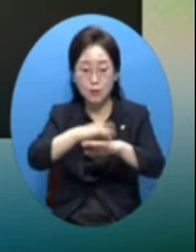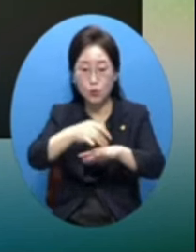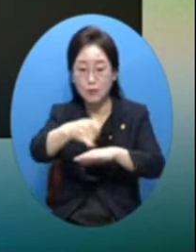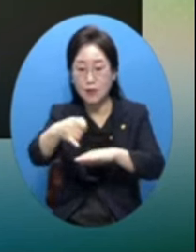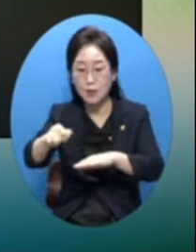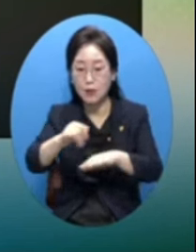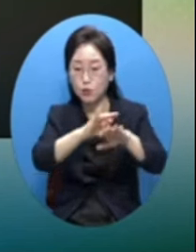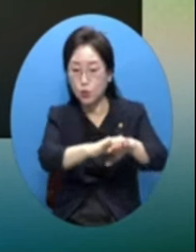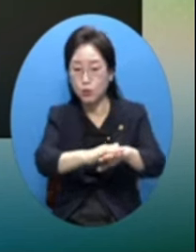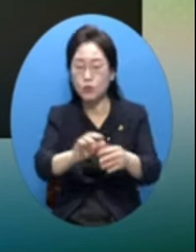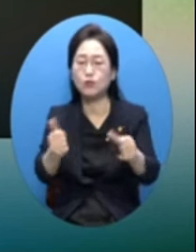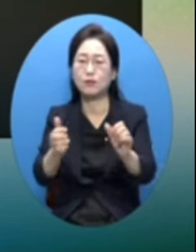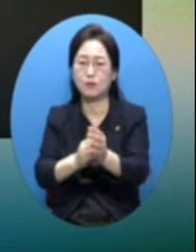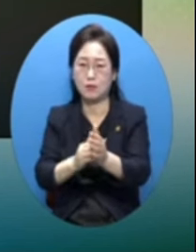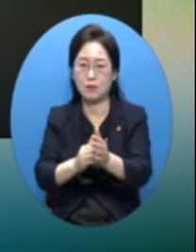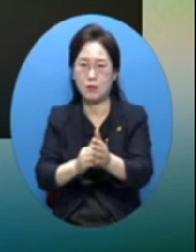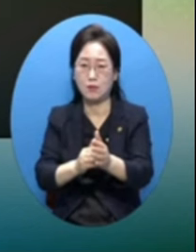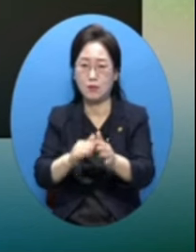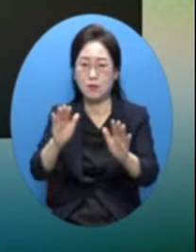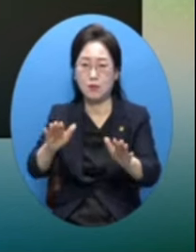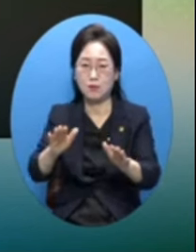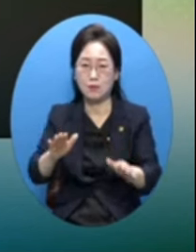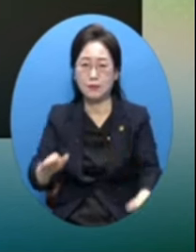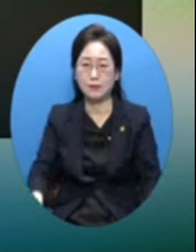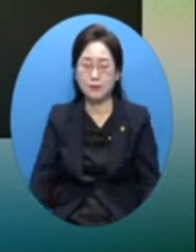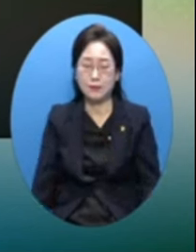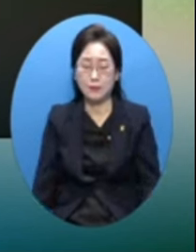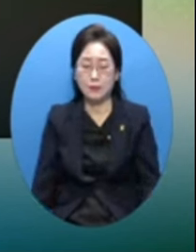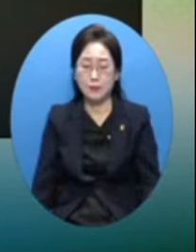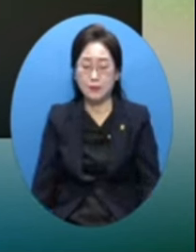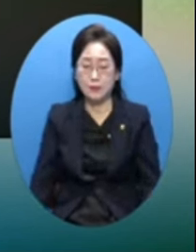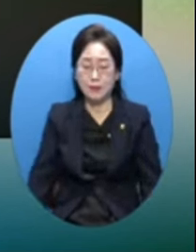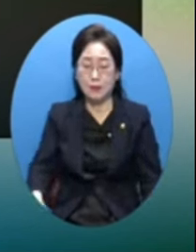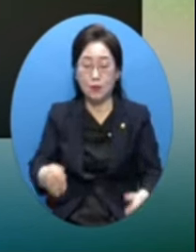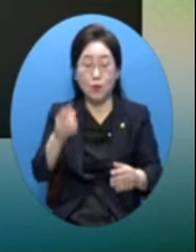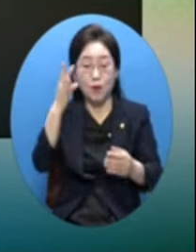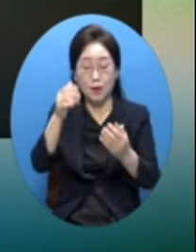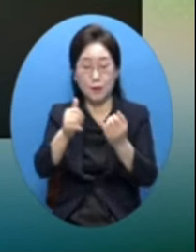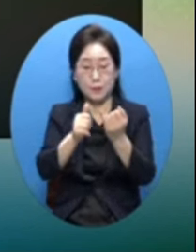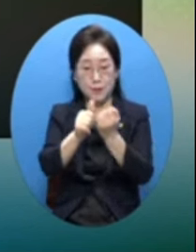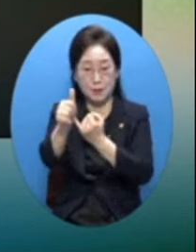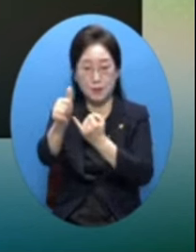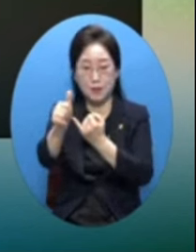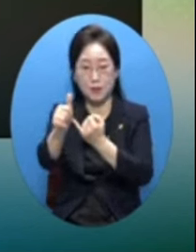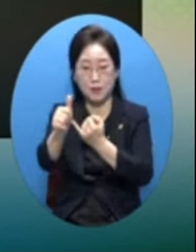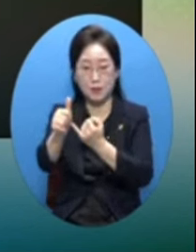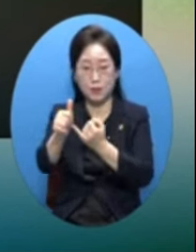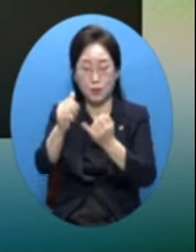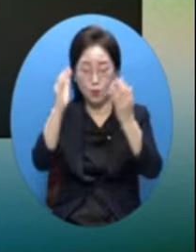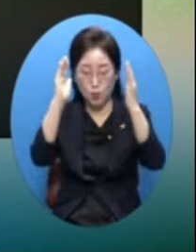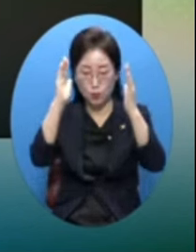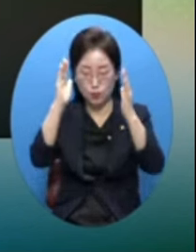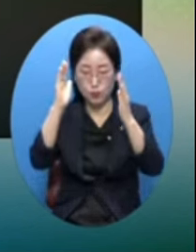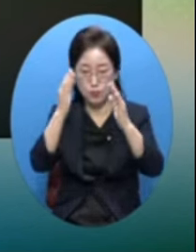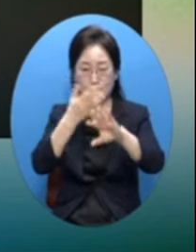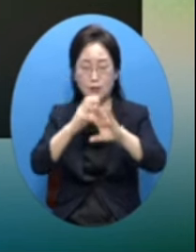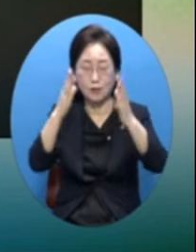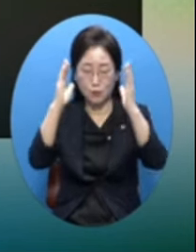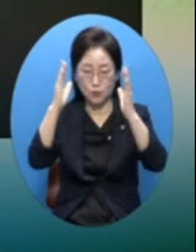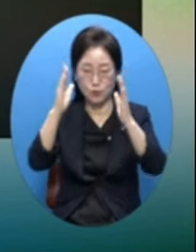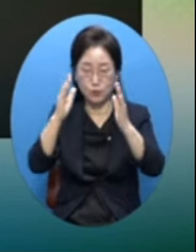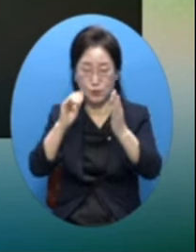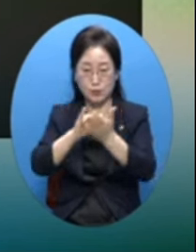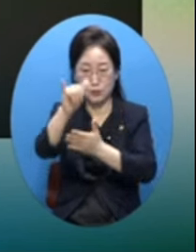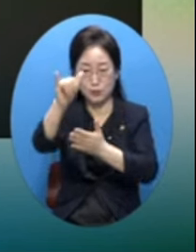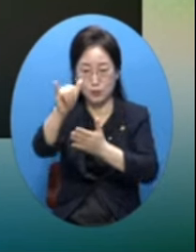첫째 아이가 정아, 둘째 아이가 수연인데 남편이 유학을 가서 남편 뒷바라지를 하면서